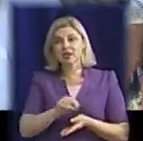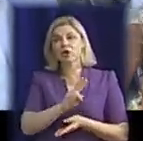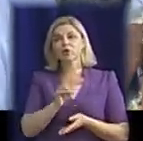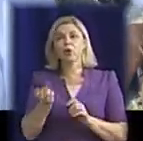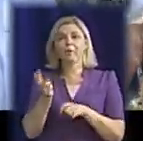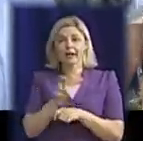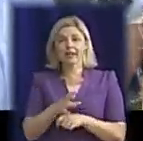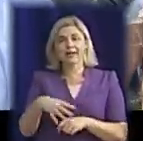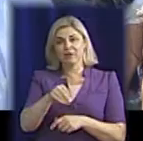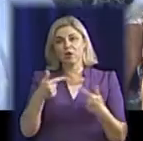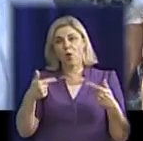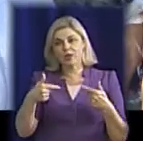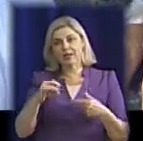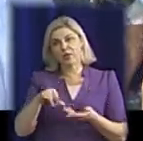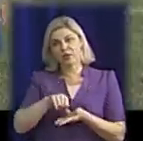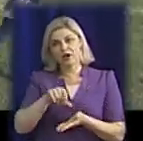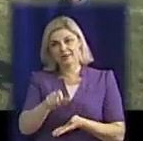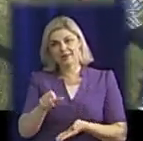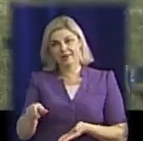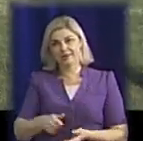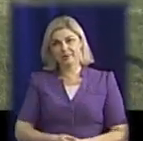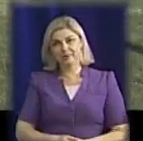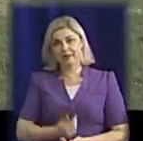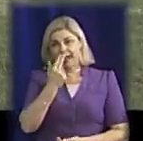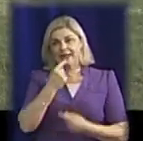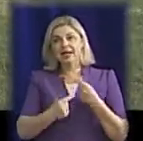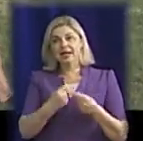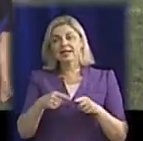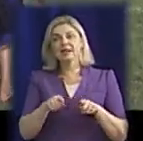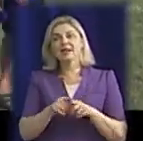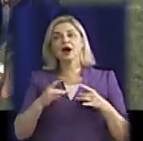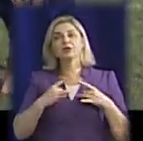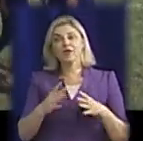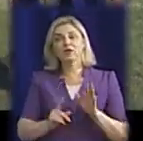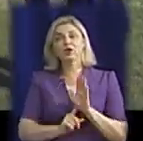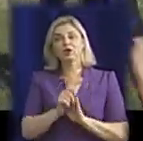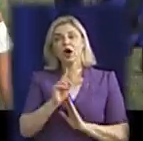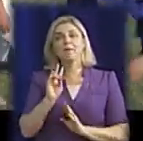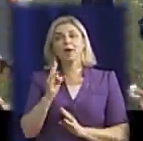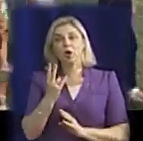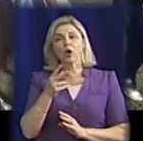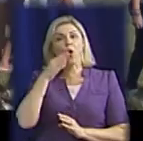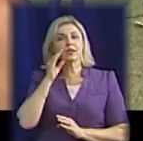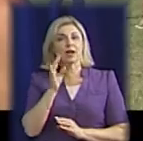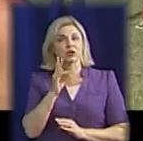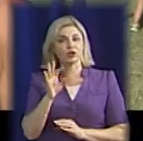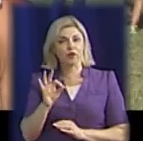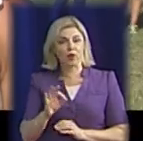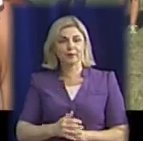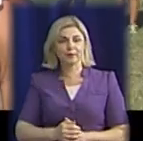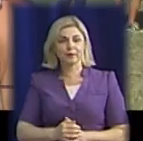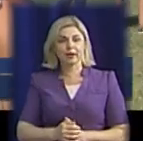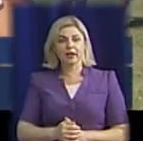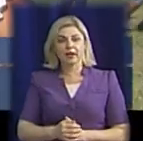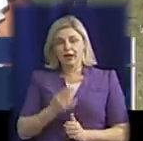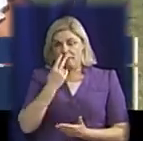прийде, усіх гостей та усіх учасників. Традицію такого святкування започаткувало миколаївське козацтво. Судячи